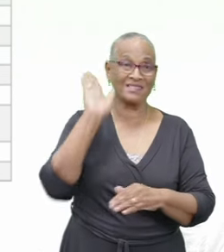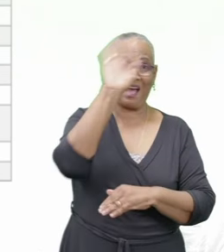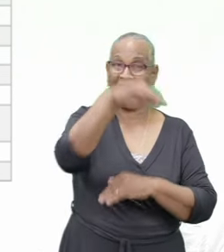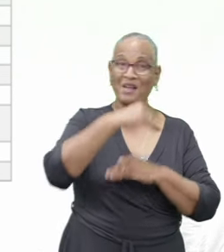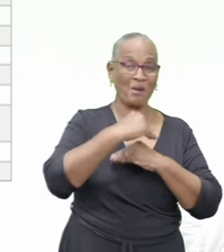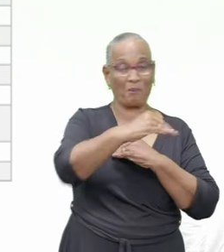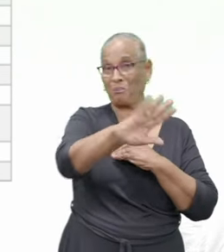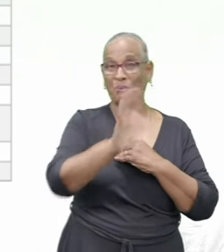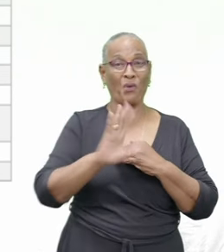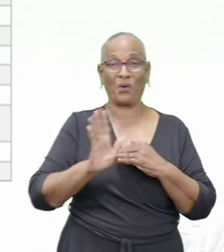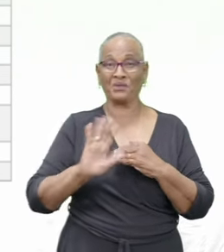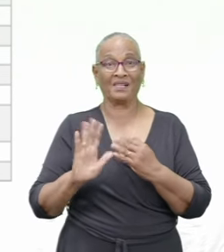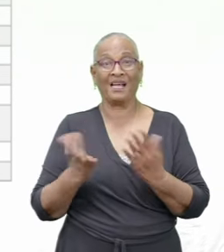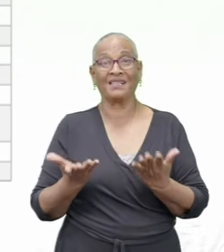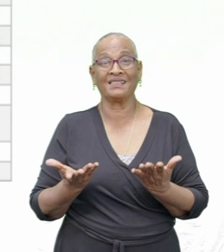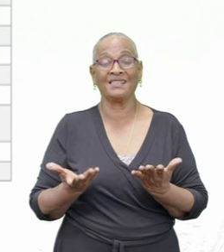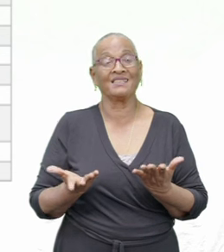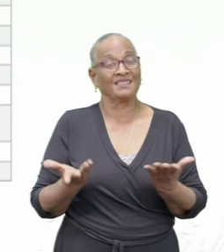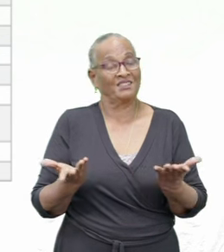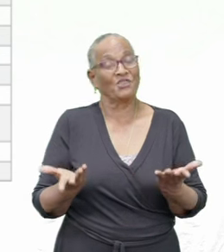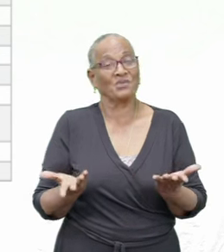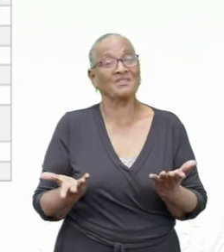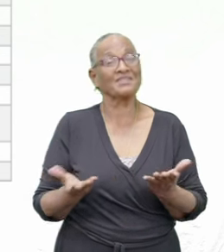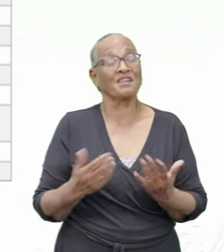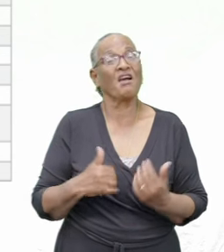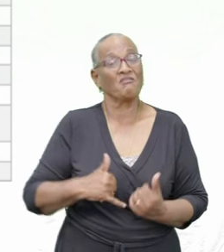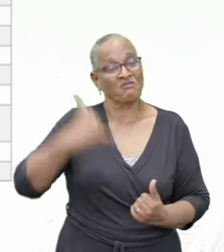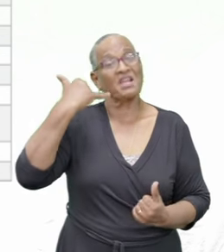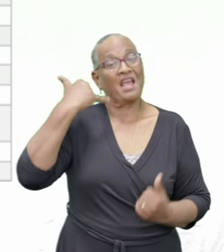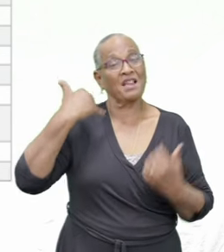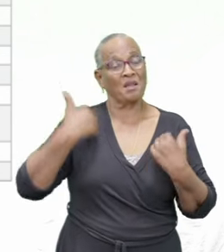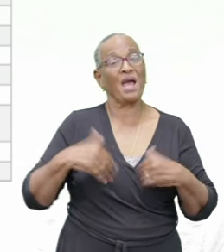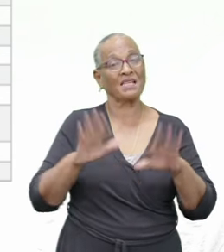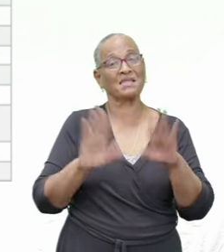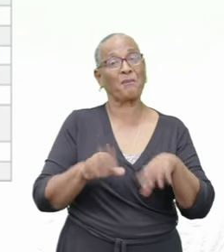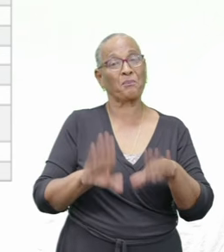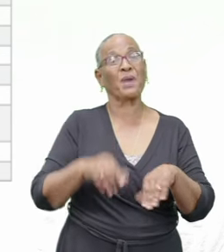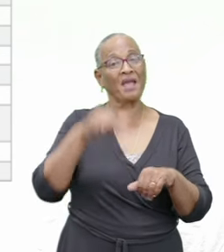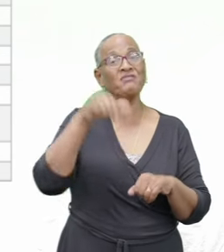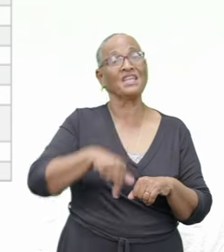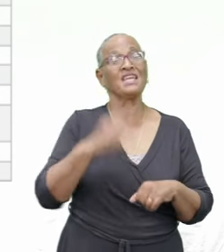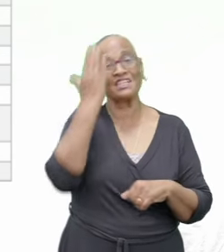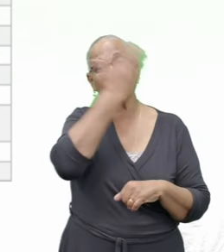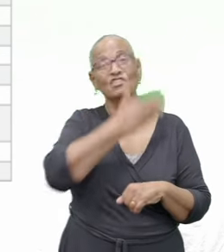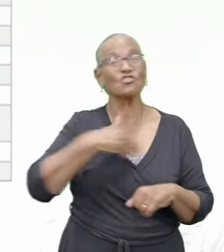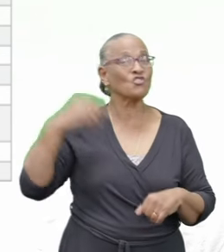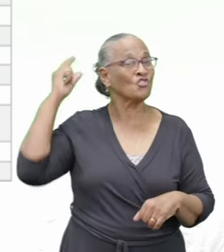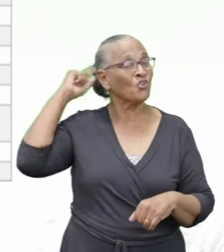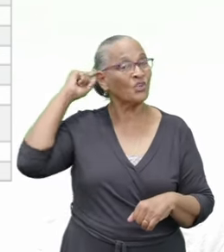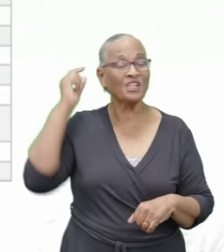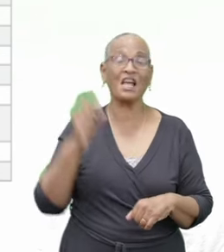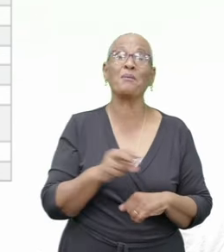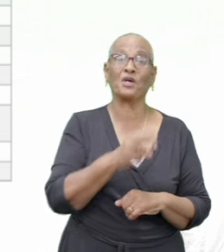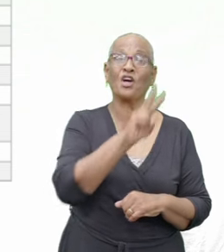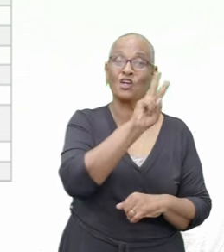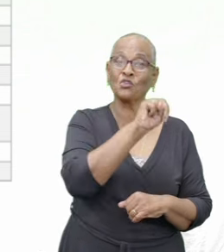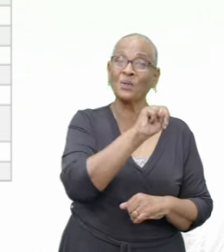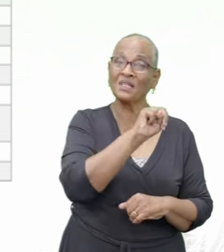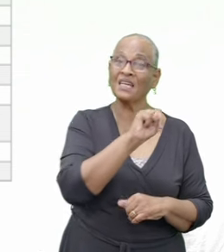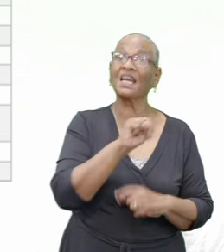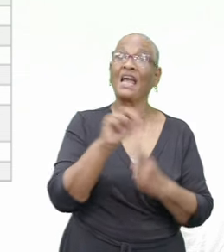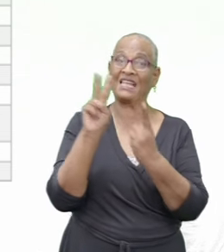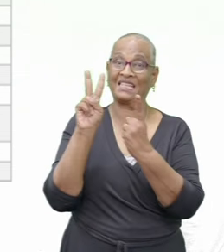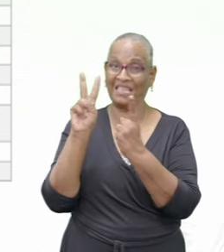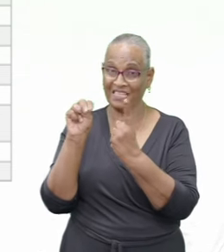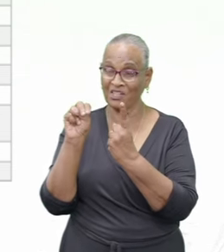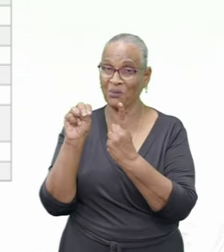er niemand, diensten functioneerden niet optimaal, et cetera. Feit is, we zien ook in Suriname dat in 2020 en 2021 de